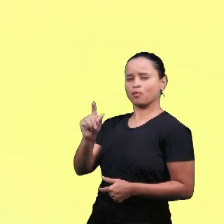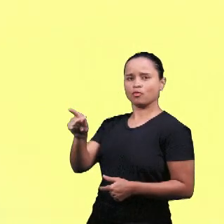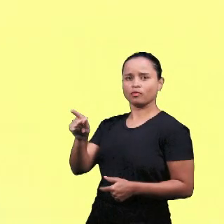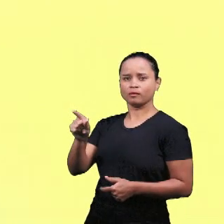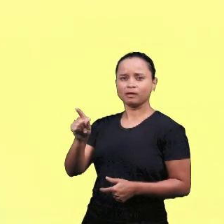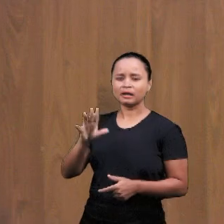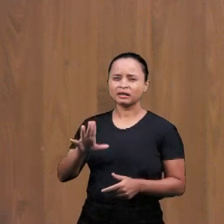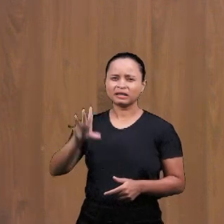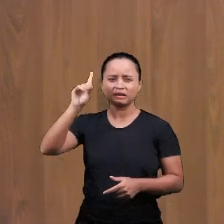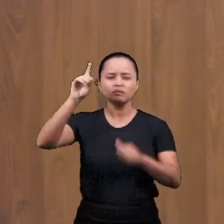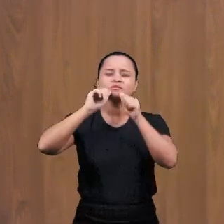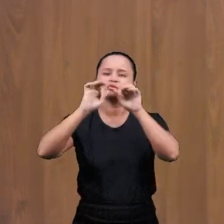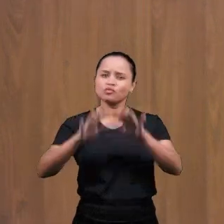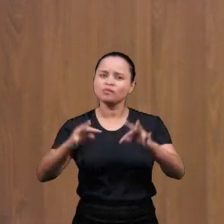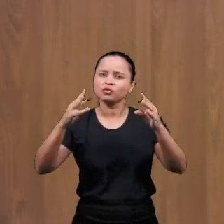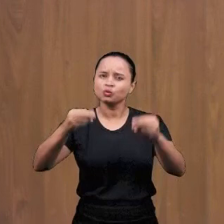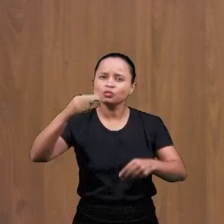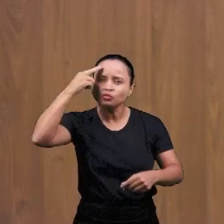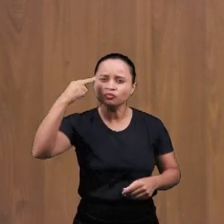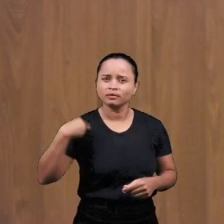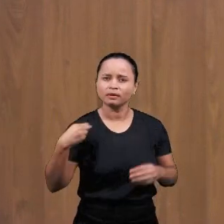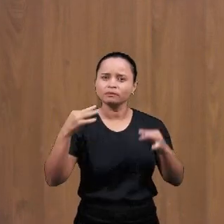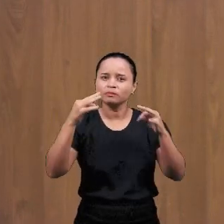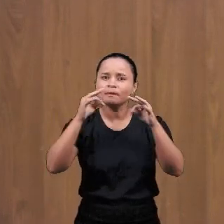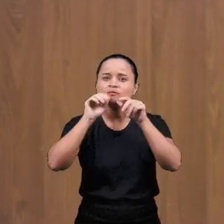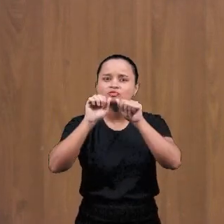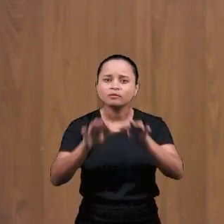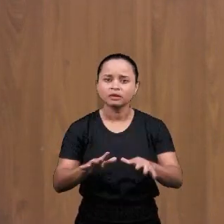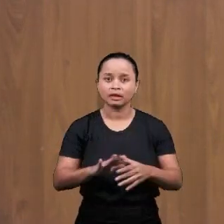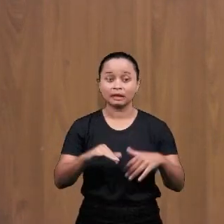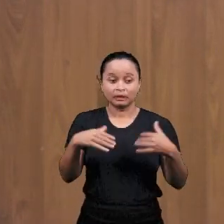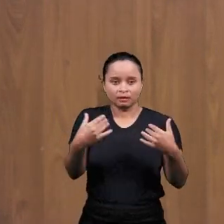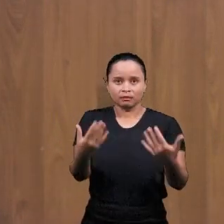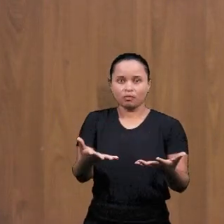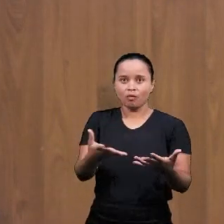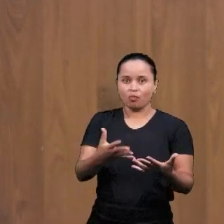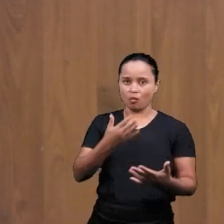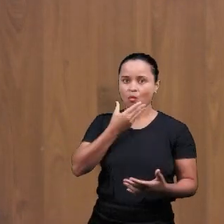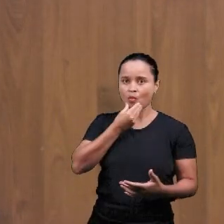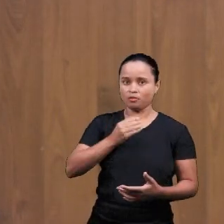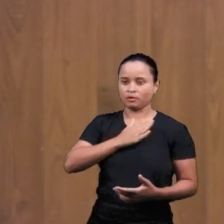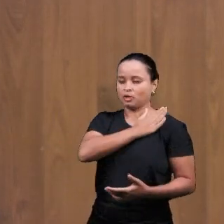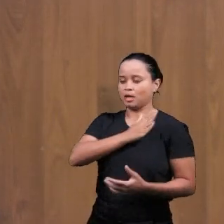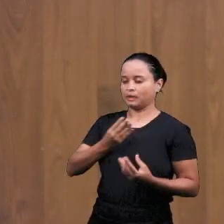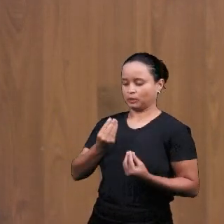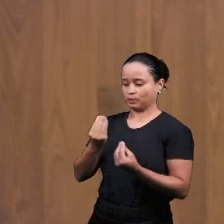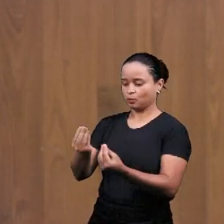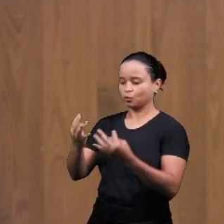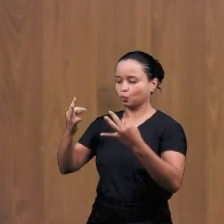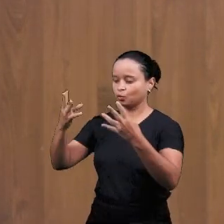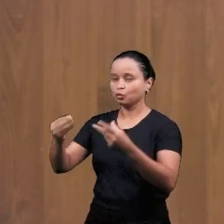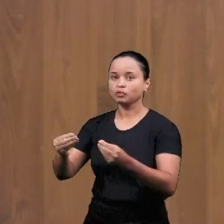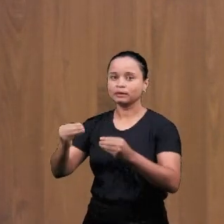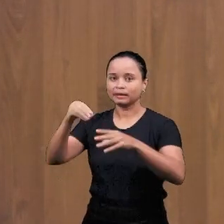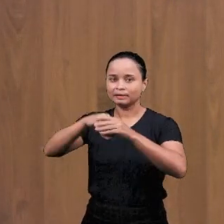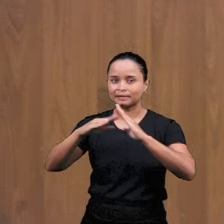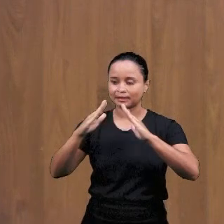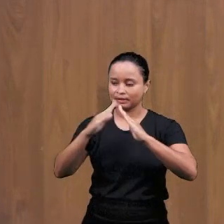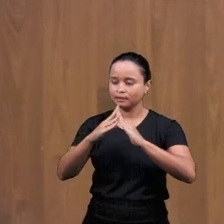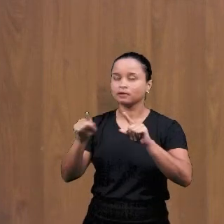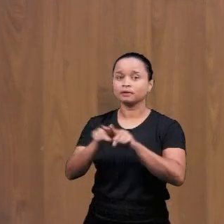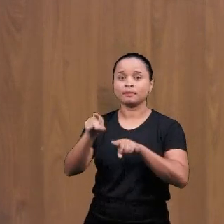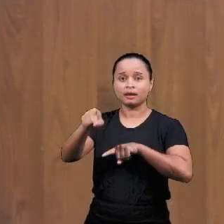Donc, Potiphar, il a donné à Joseph tout ce qu'il y avait dans sa maison et dans le champ, afin qu'il